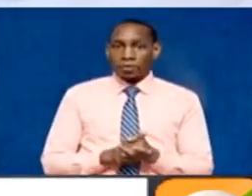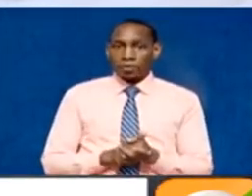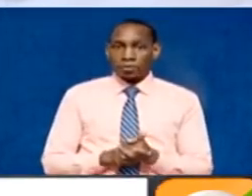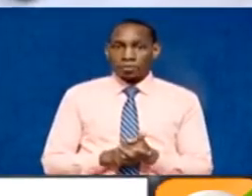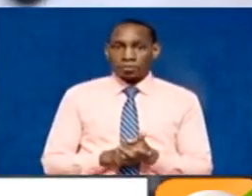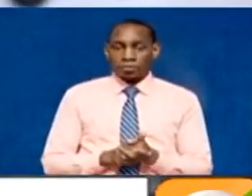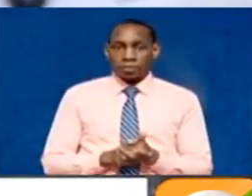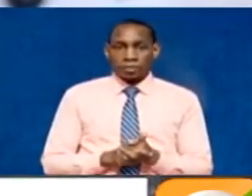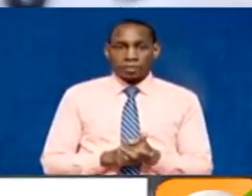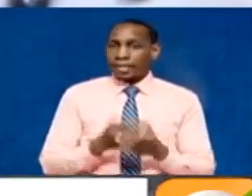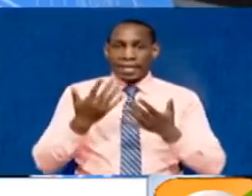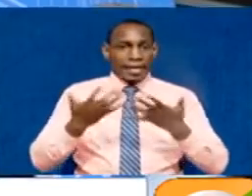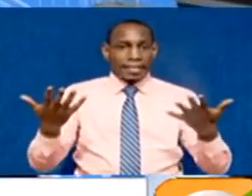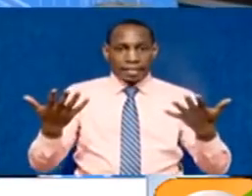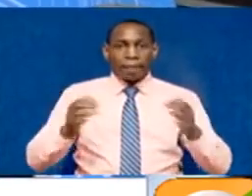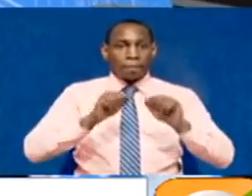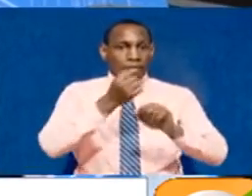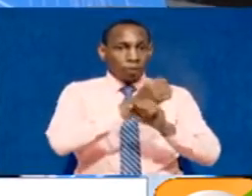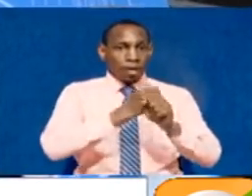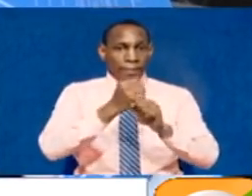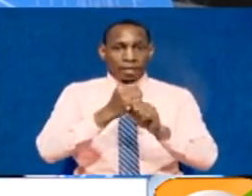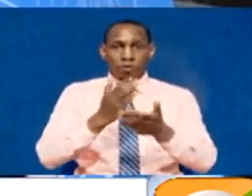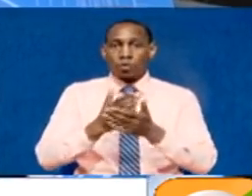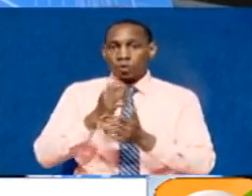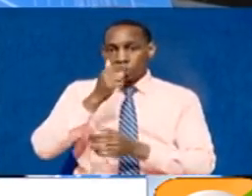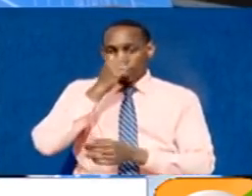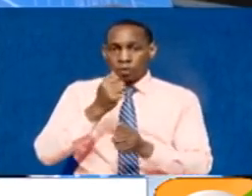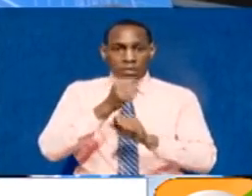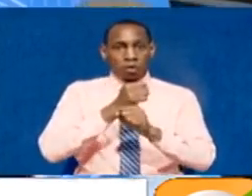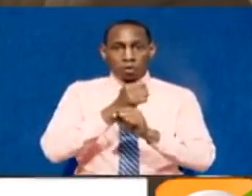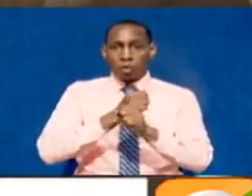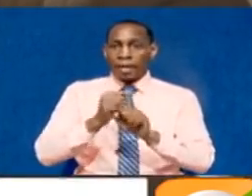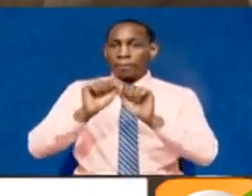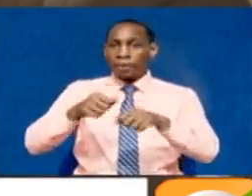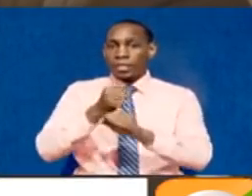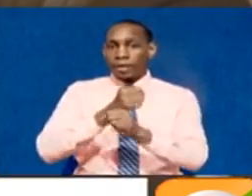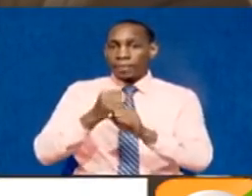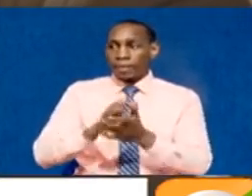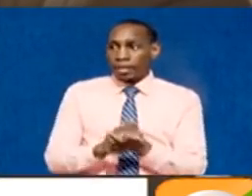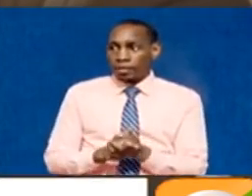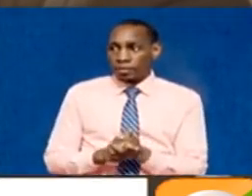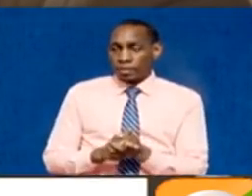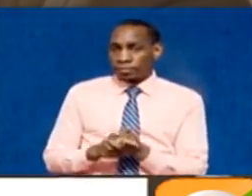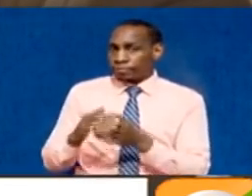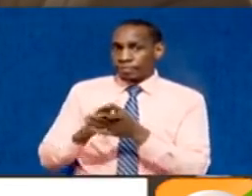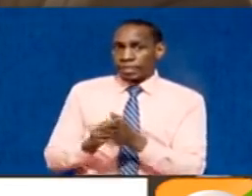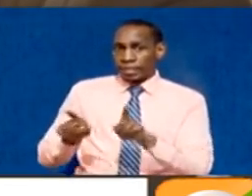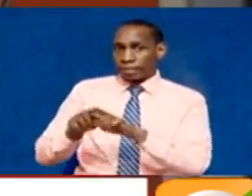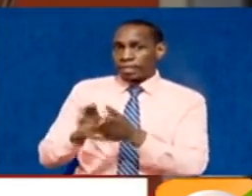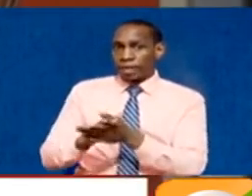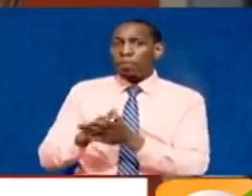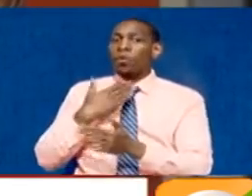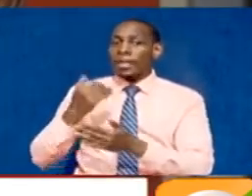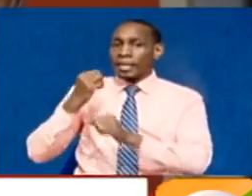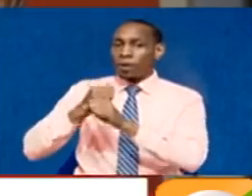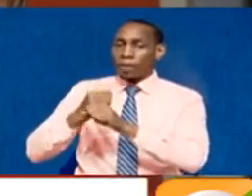designs, anything I can make, I wish to make, I just make it. Ni kitu ambacho ulikuwa unataka